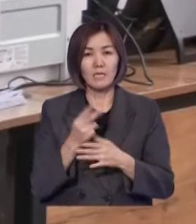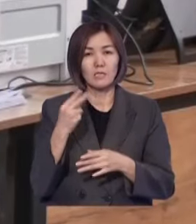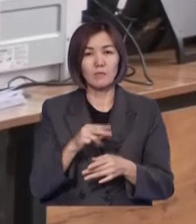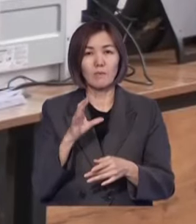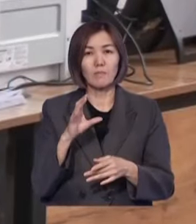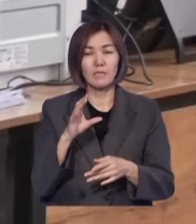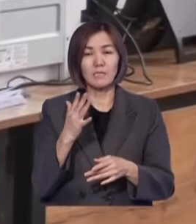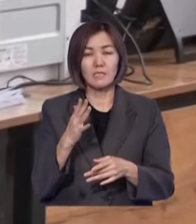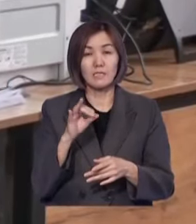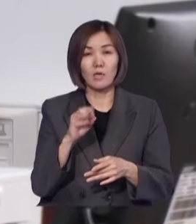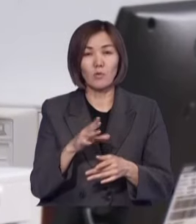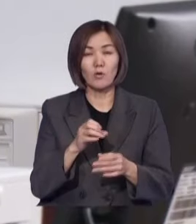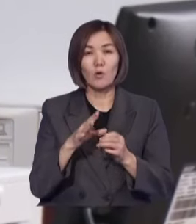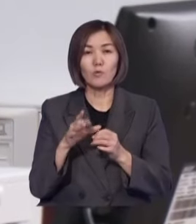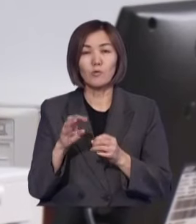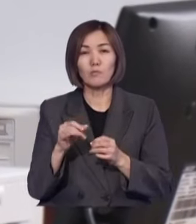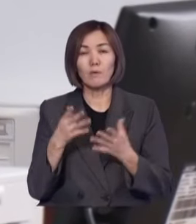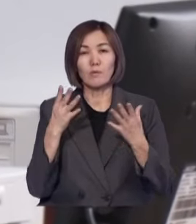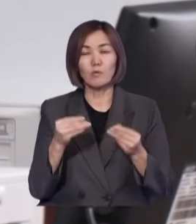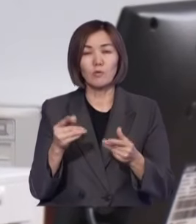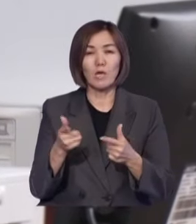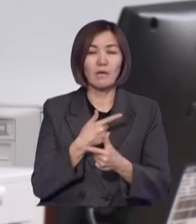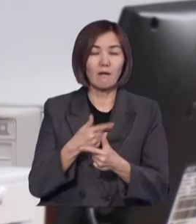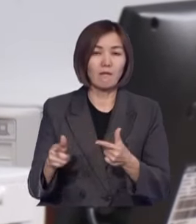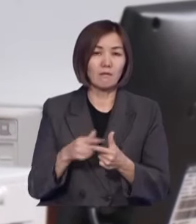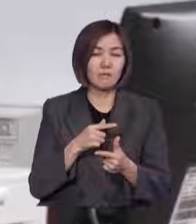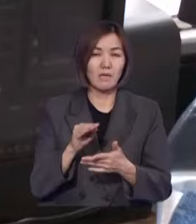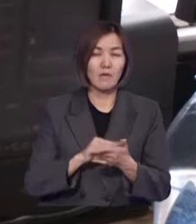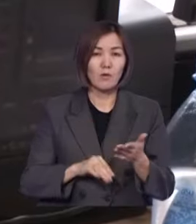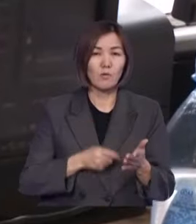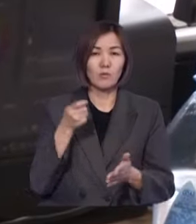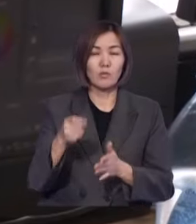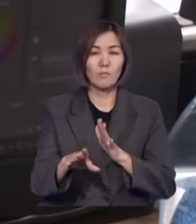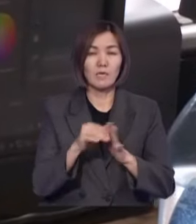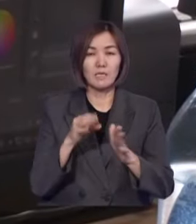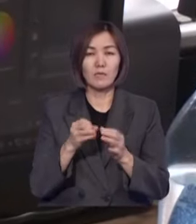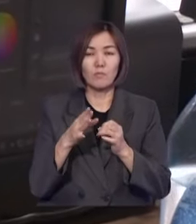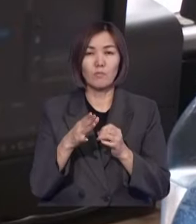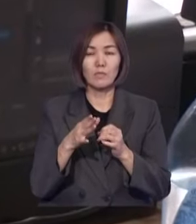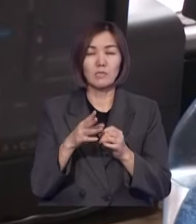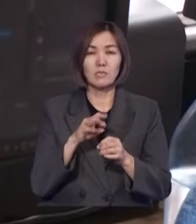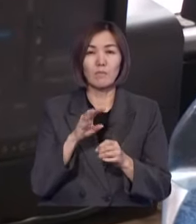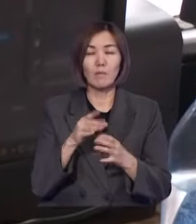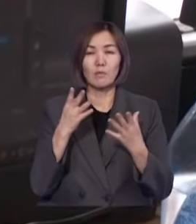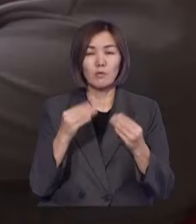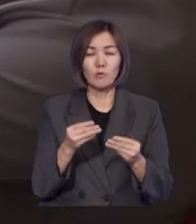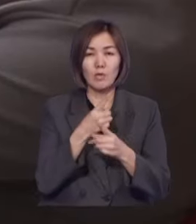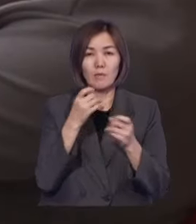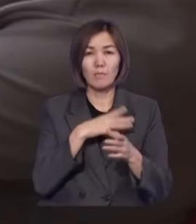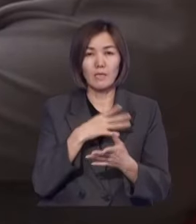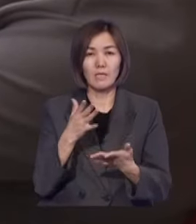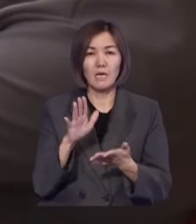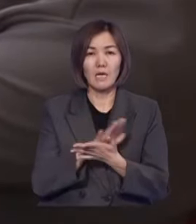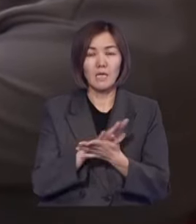25 сәуір мен 14 мамыр аралығында өтінімдер іріктеліп, 15 мамырда конкурс нәтижесі жарияланады. Айта кетейік, грантты